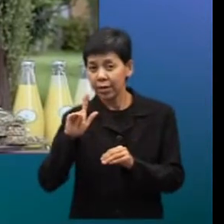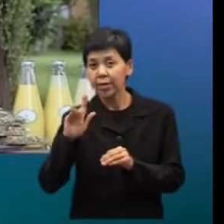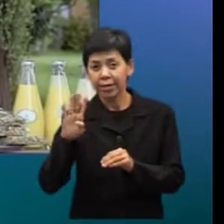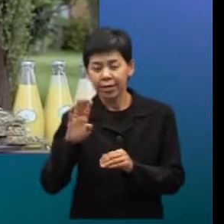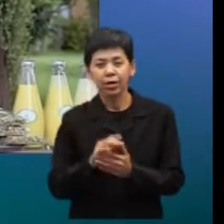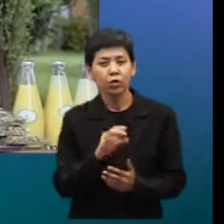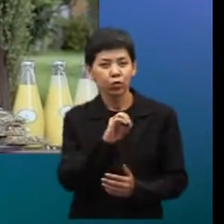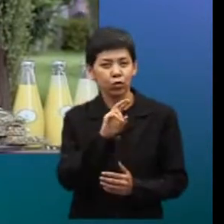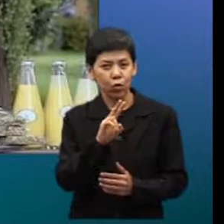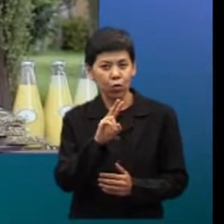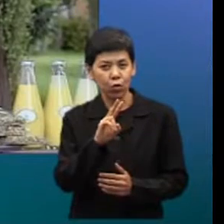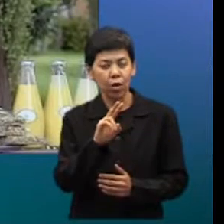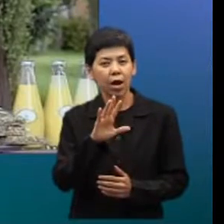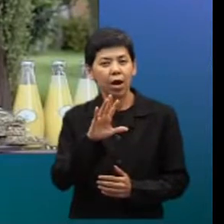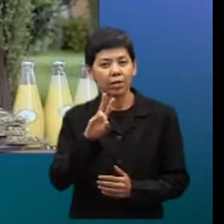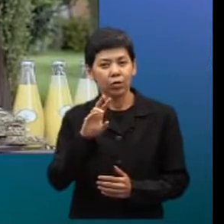ศัพท์ก็คือ